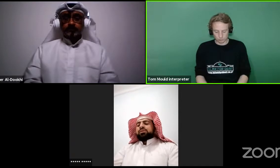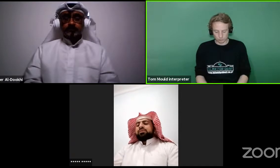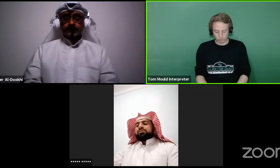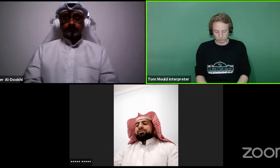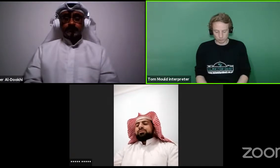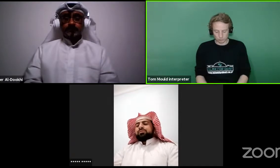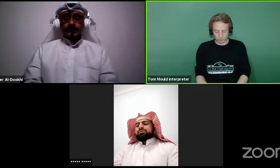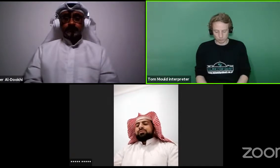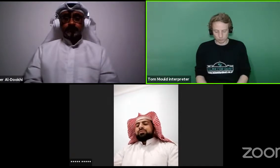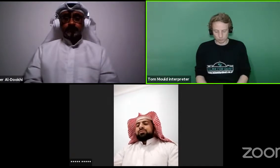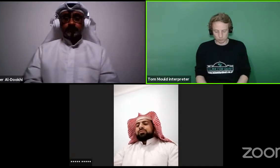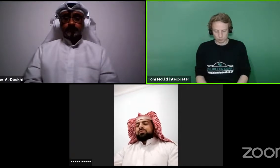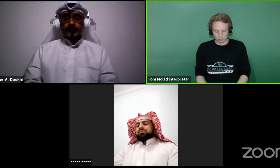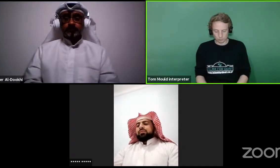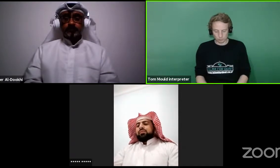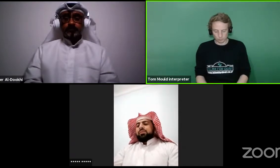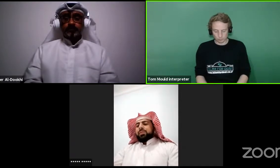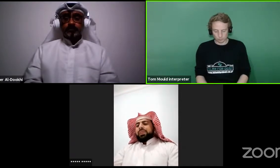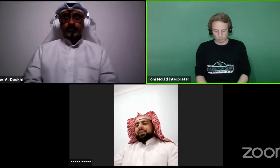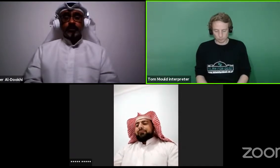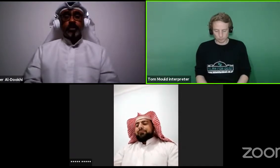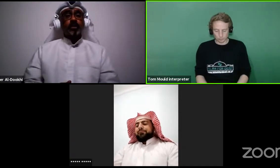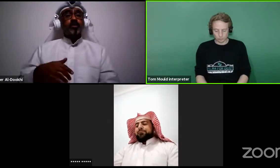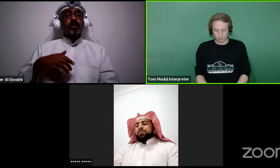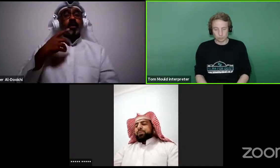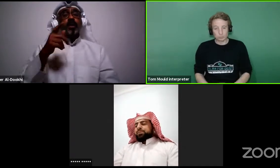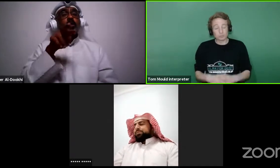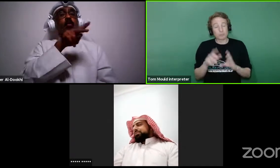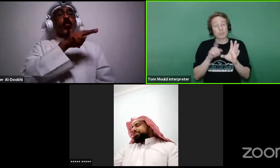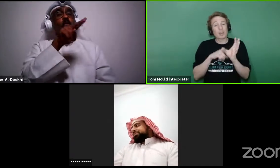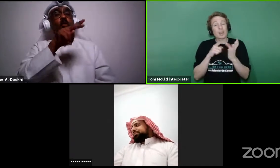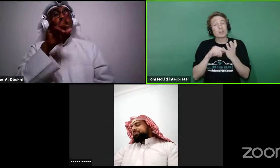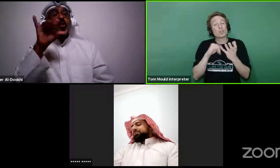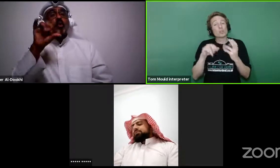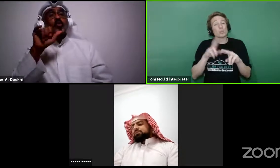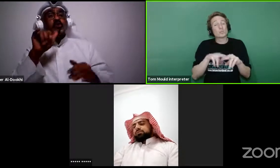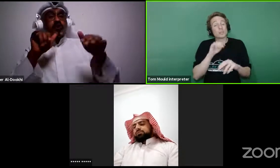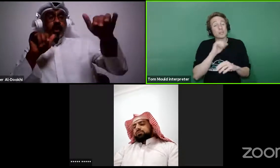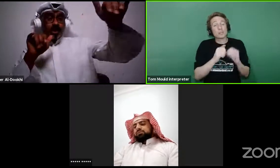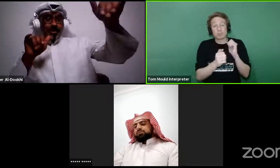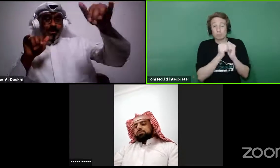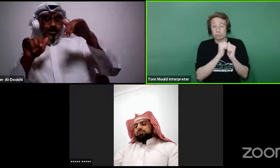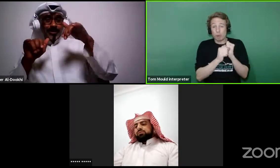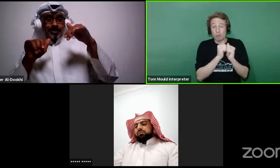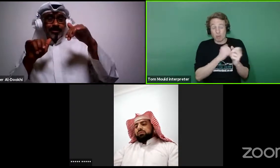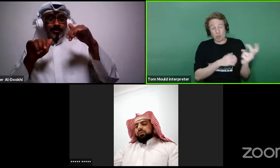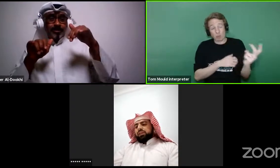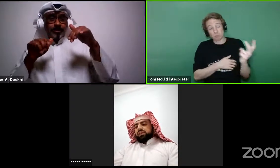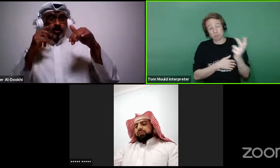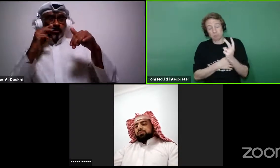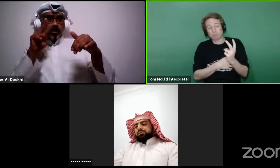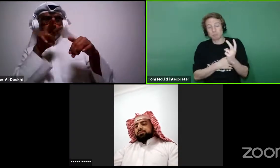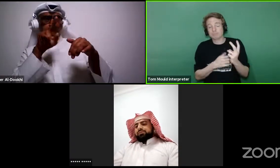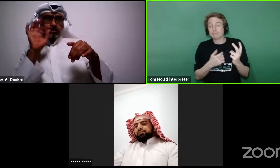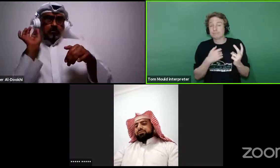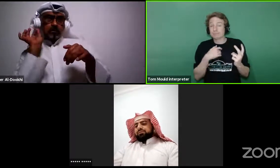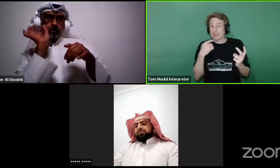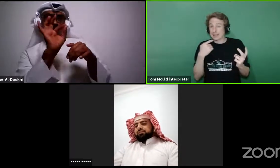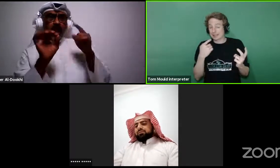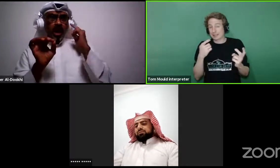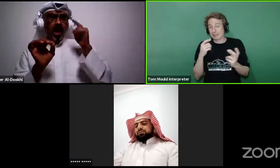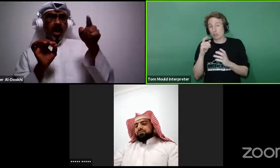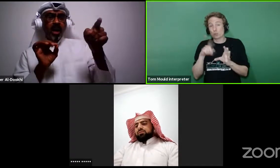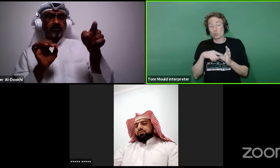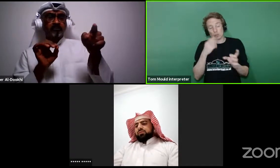منكرون. And Joseph's brethren came and they entered to him, and he recognized them, but they did